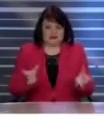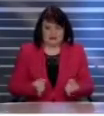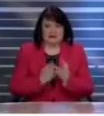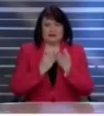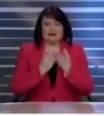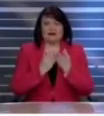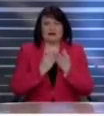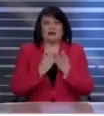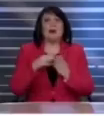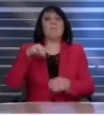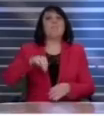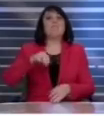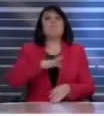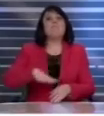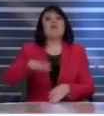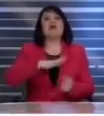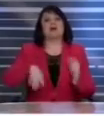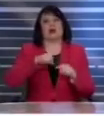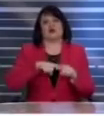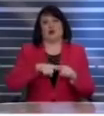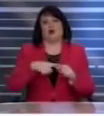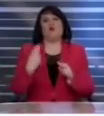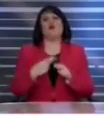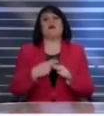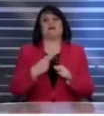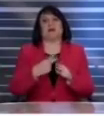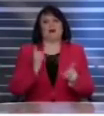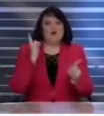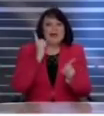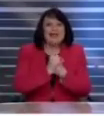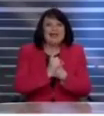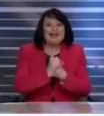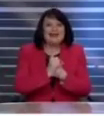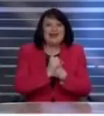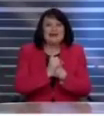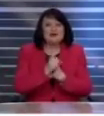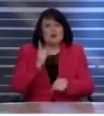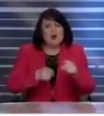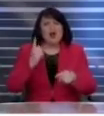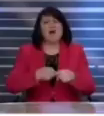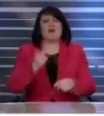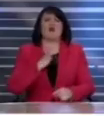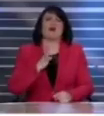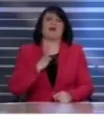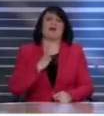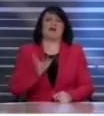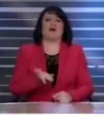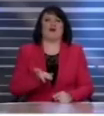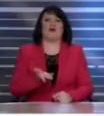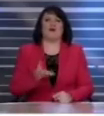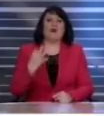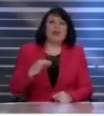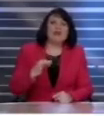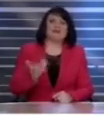η μοίρα του ελληνικού λαού, όλος ιδιαιτέρως των πιο ταπεινών, των πιο καμνόντων ανάμεσά